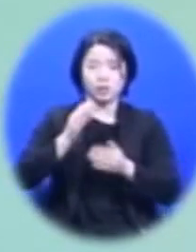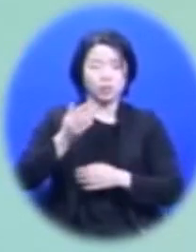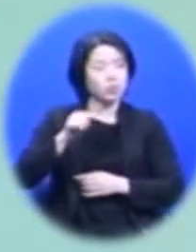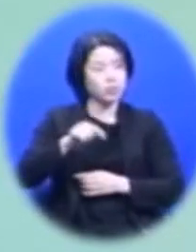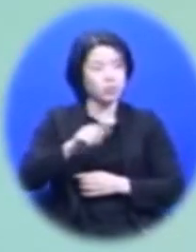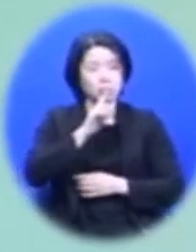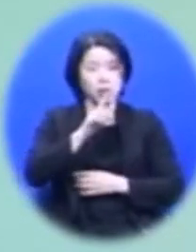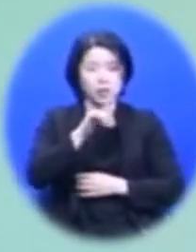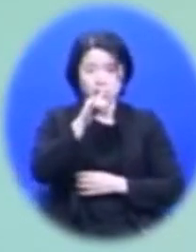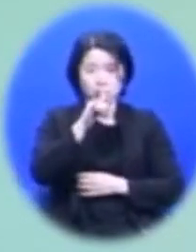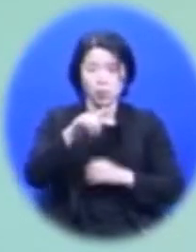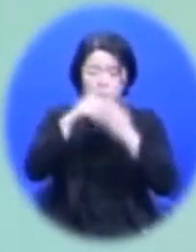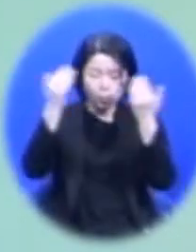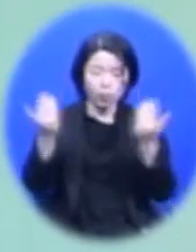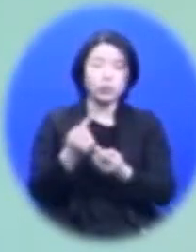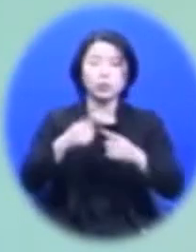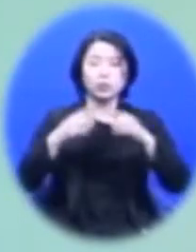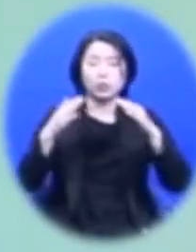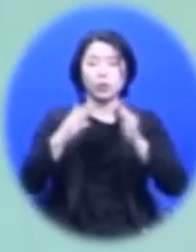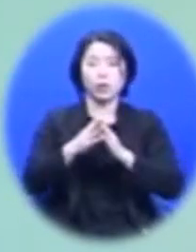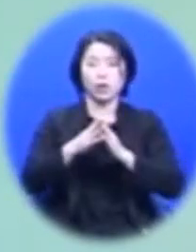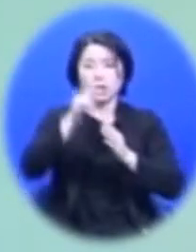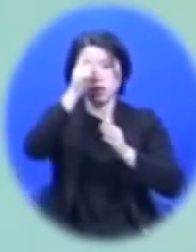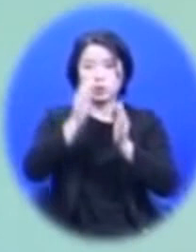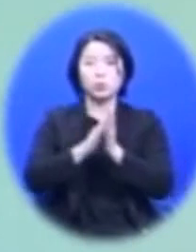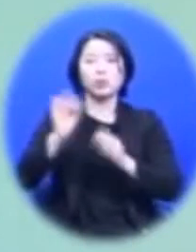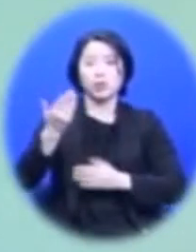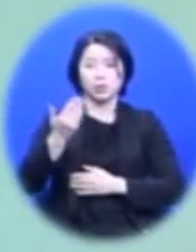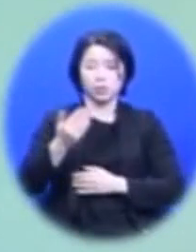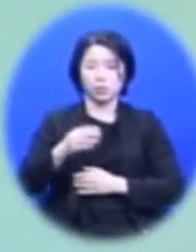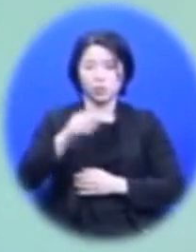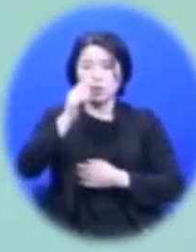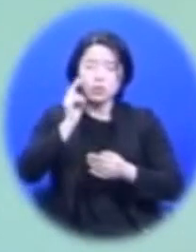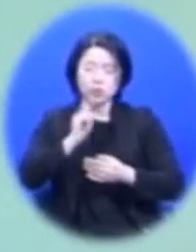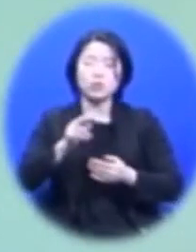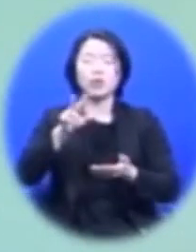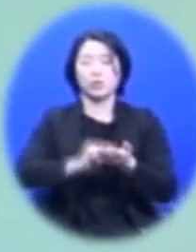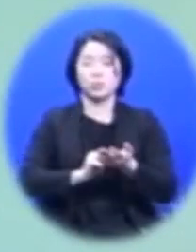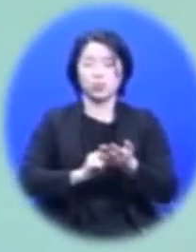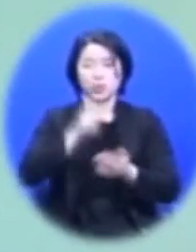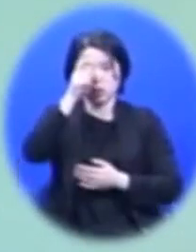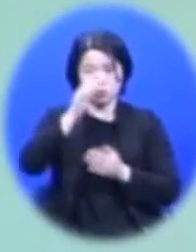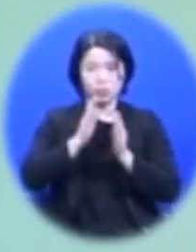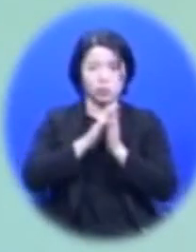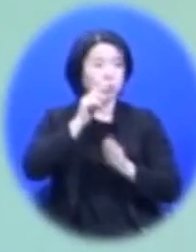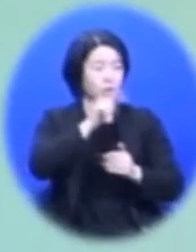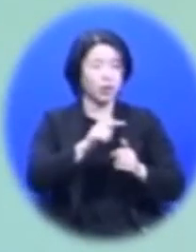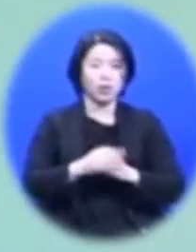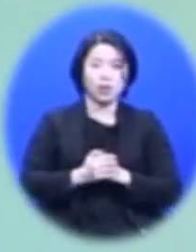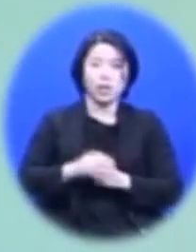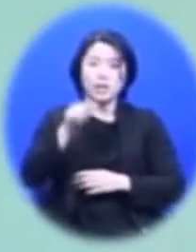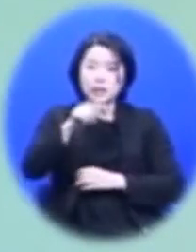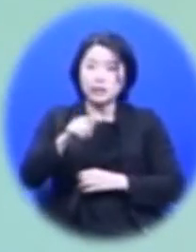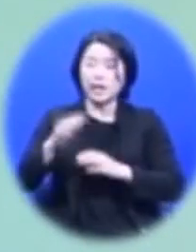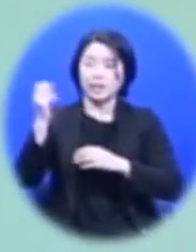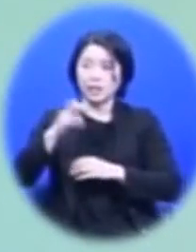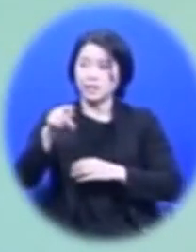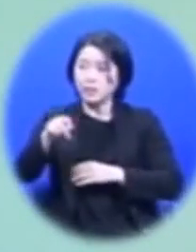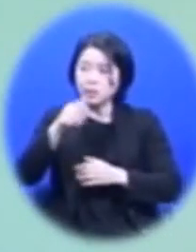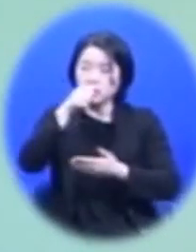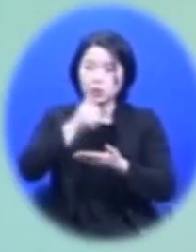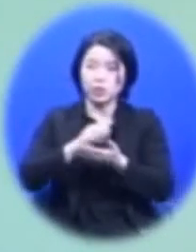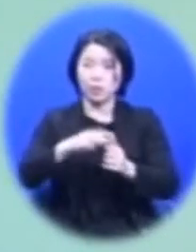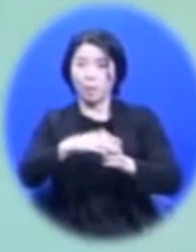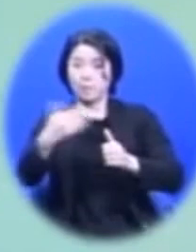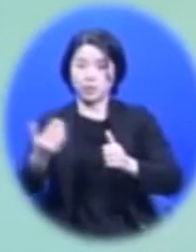문제가 생긴 거예요. 이건 심각한 문제가 되니까 기도를 하라 말이에요. 그가 다시 그 죄에서